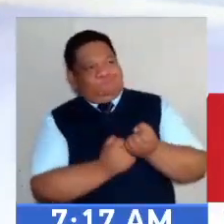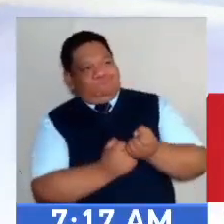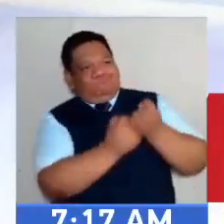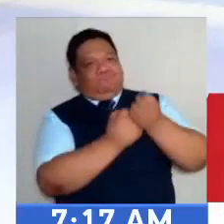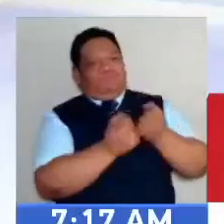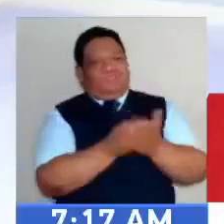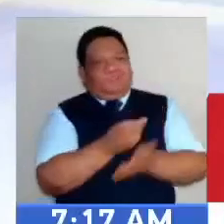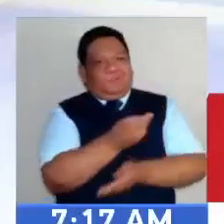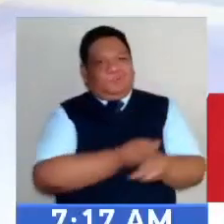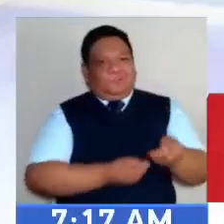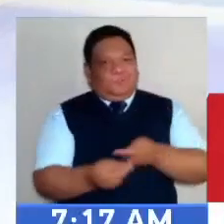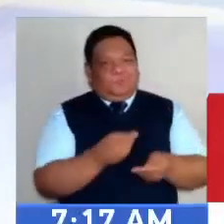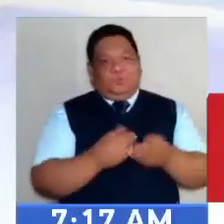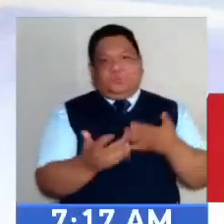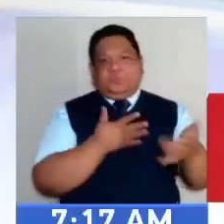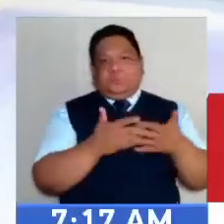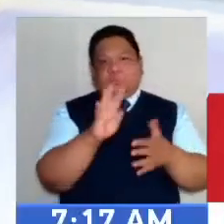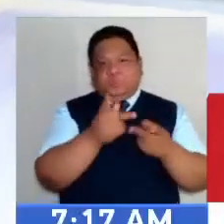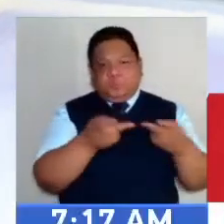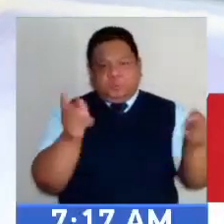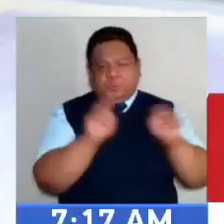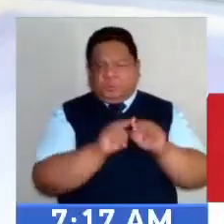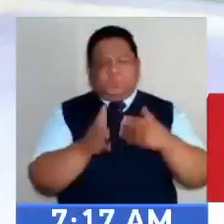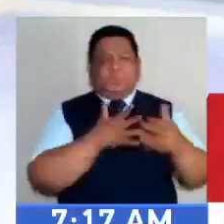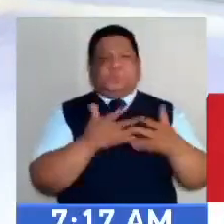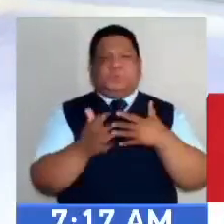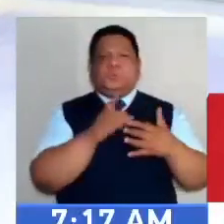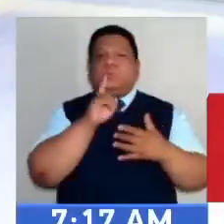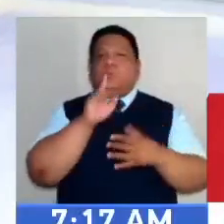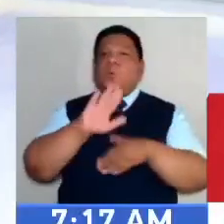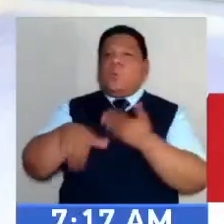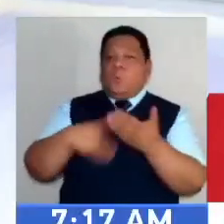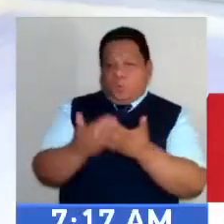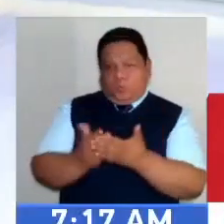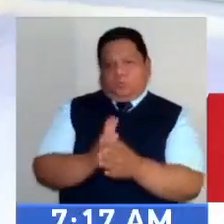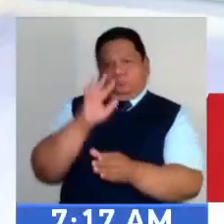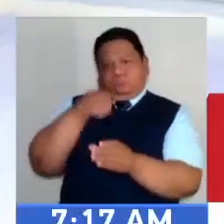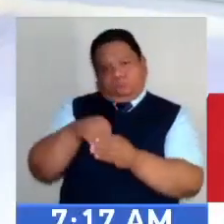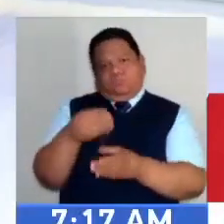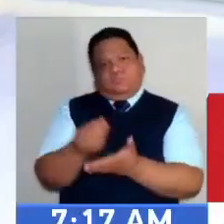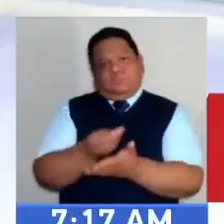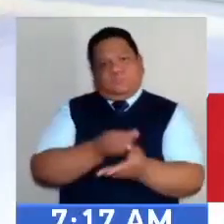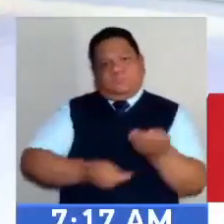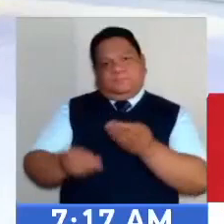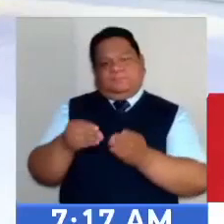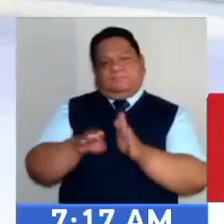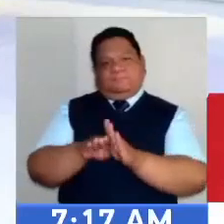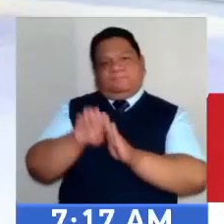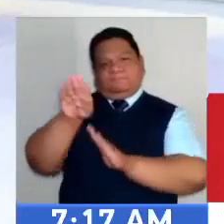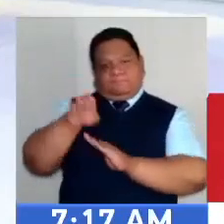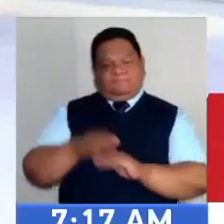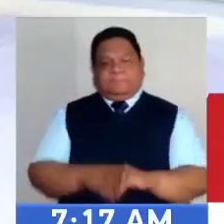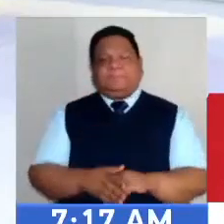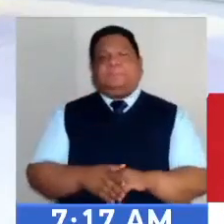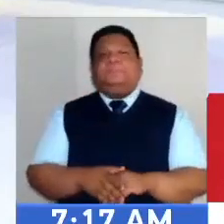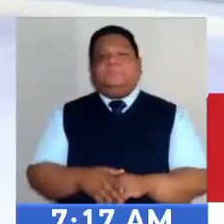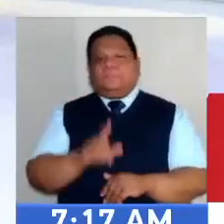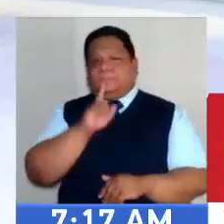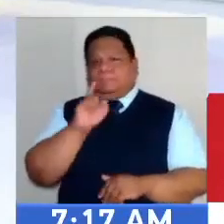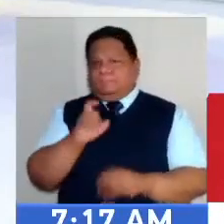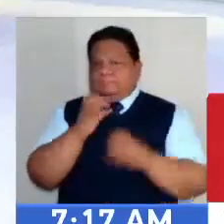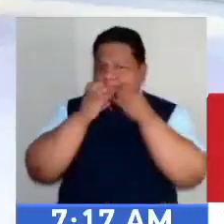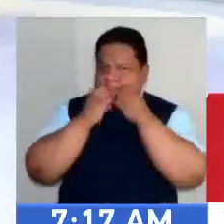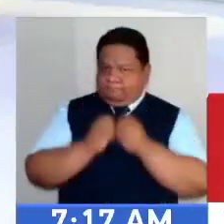o mataas. Lahat yan ay may kontribusyon sa isang industriya o sa isang negosyo. Kaya dapat lahat yan ay pinaparangalan natin. Di ba, Igan?